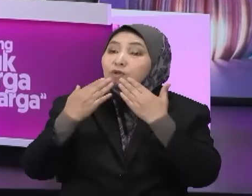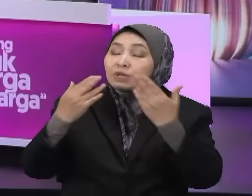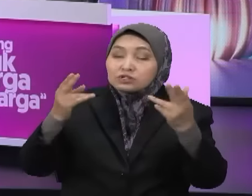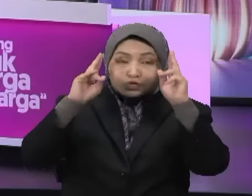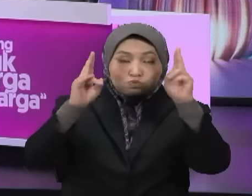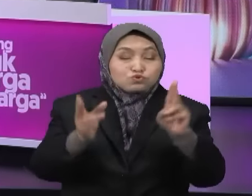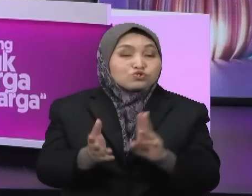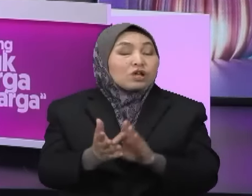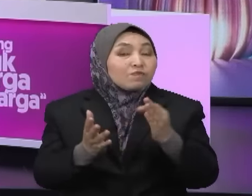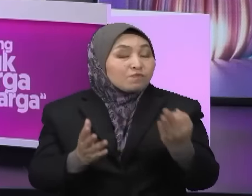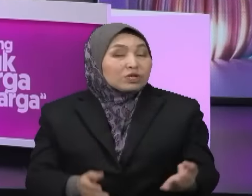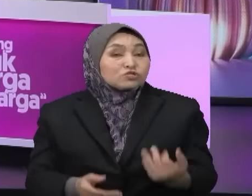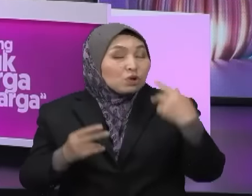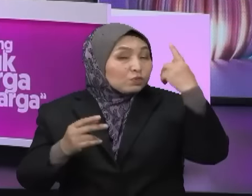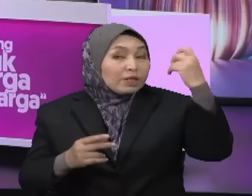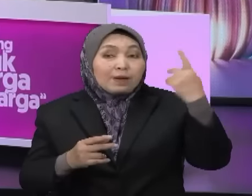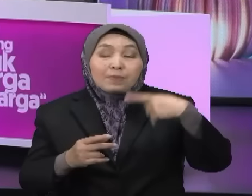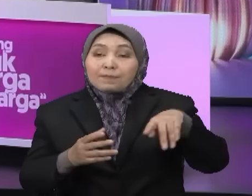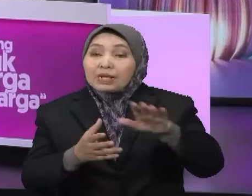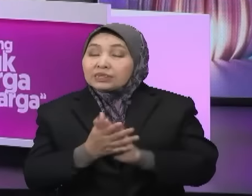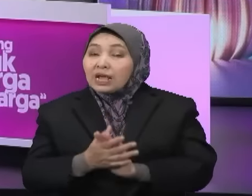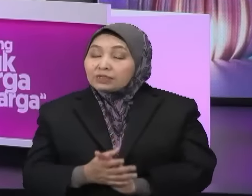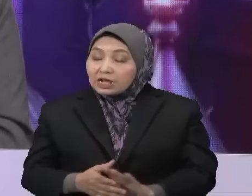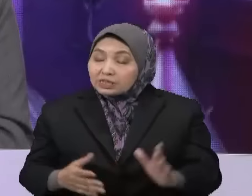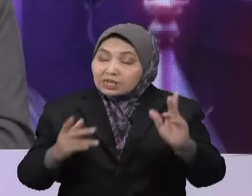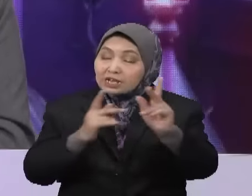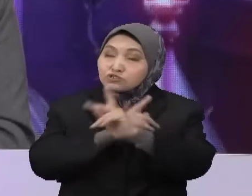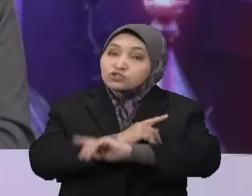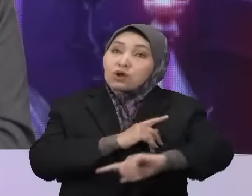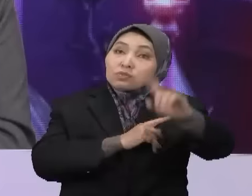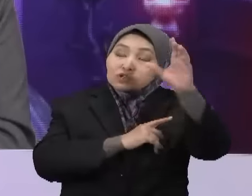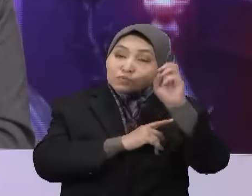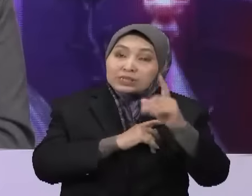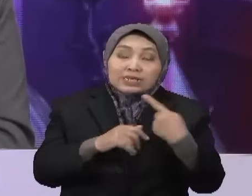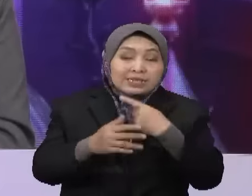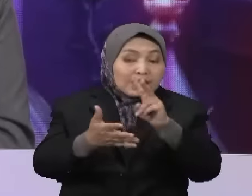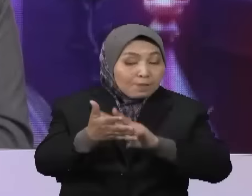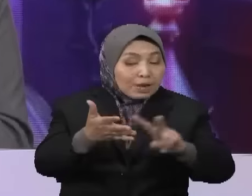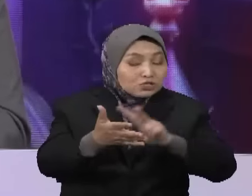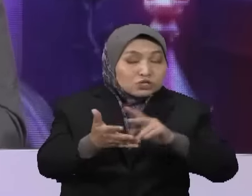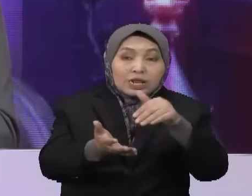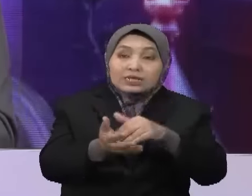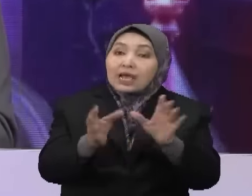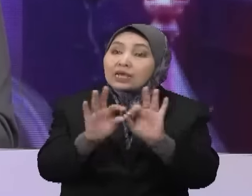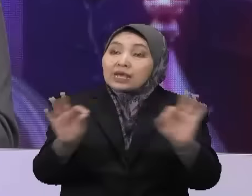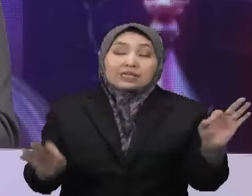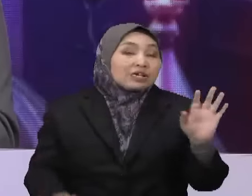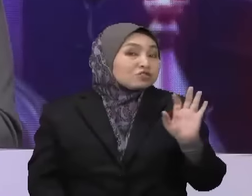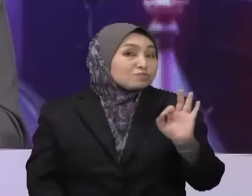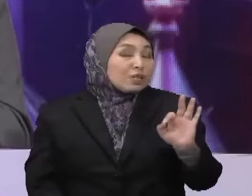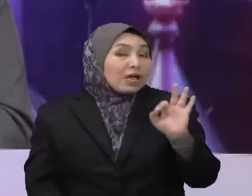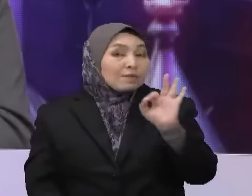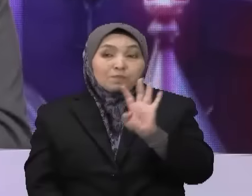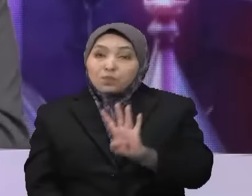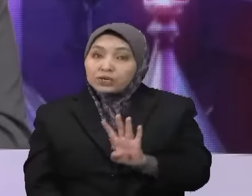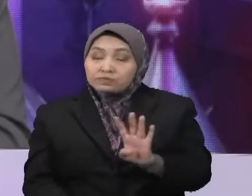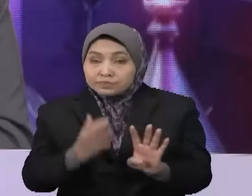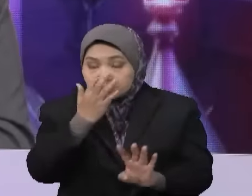Safas. Tuan-tuan dan puan-puan yang ada bunda, penonton yang kasih Allah Subhanahu Wa Taala, kita nak baca lagi sekali ayat yang